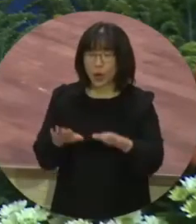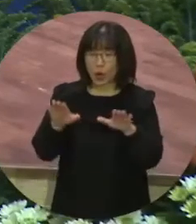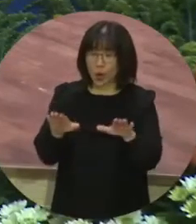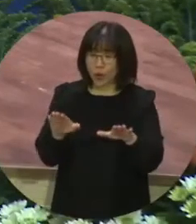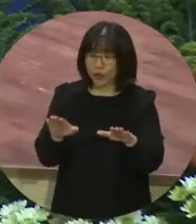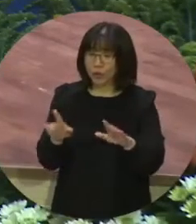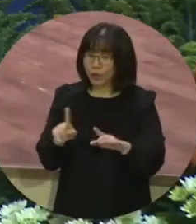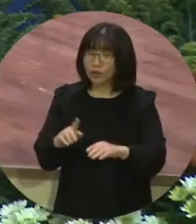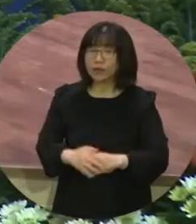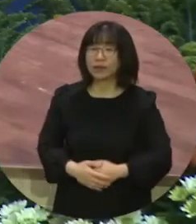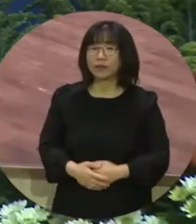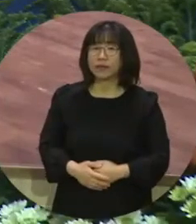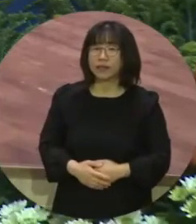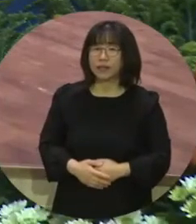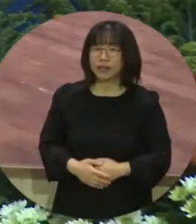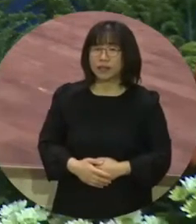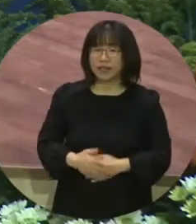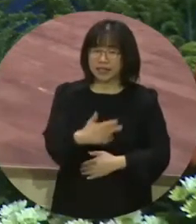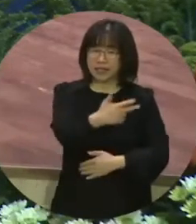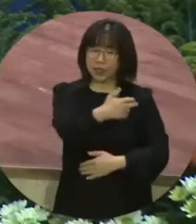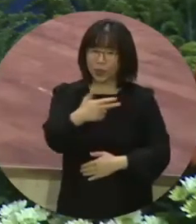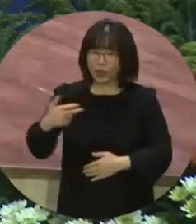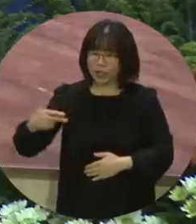지금 인도네시아